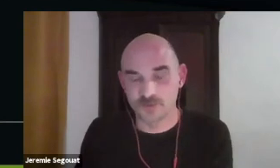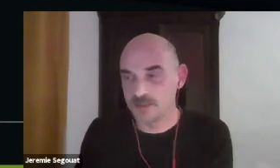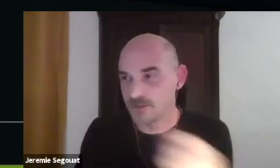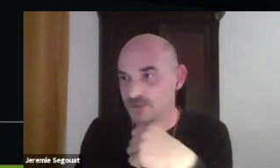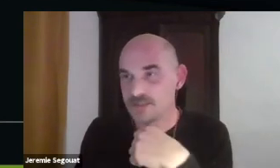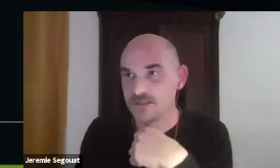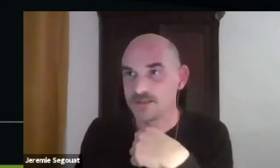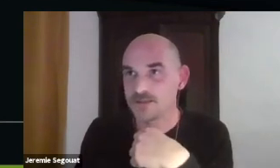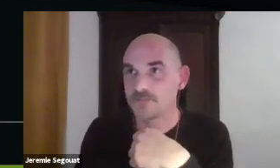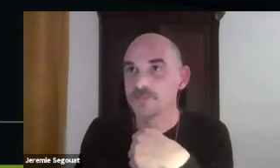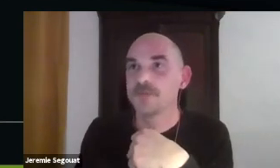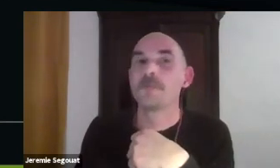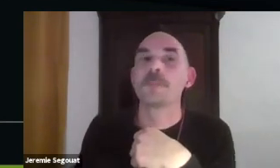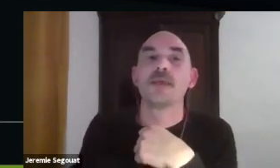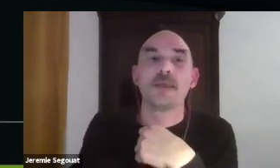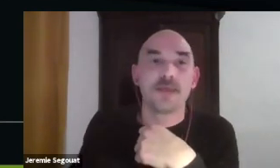la langue des signes tactile